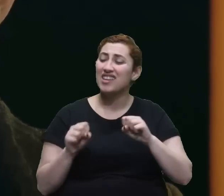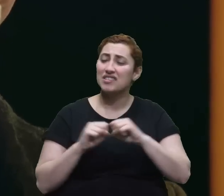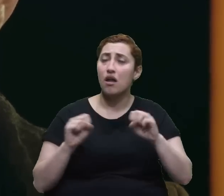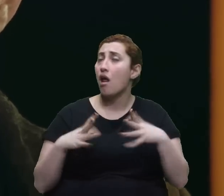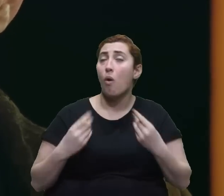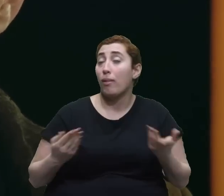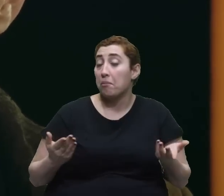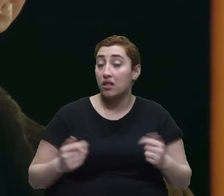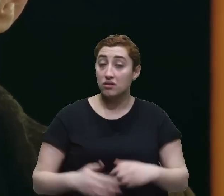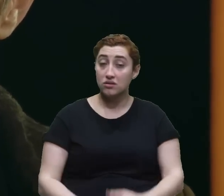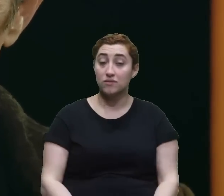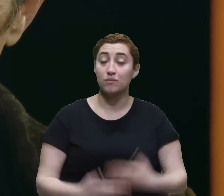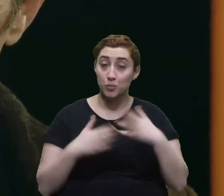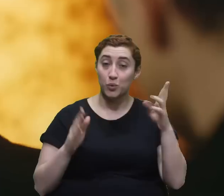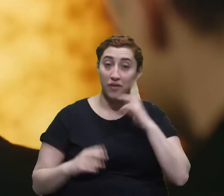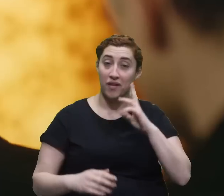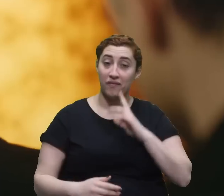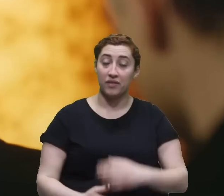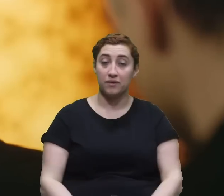zayiat olabilir Yüce Efendi.